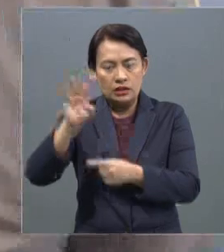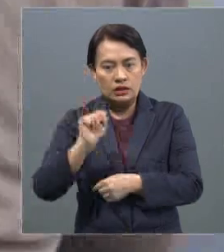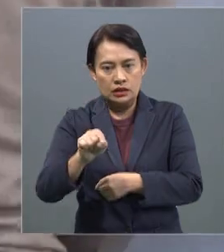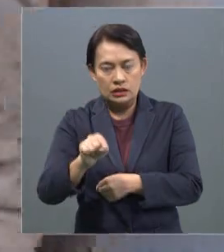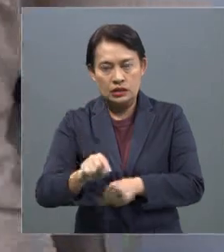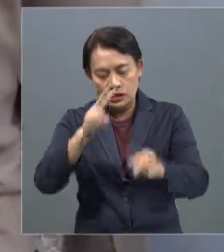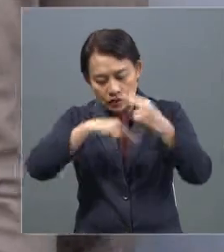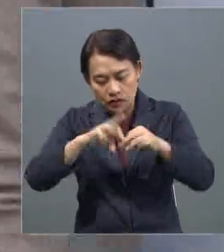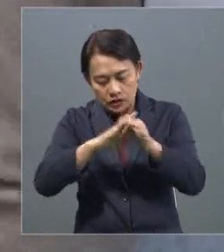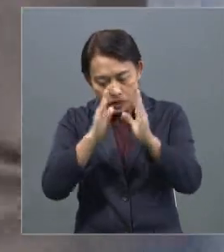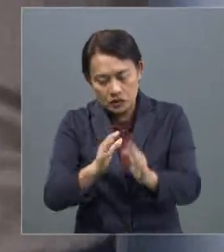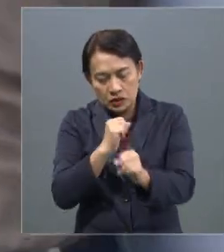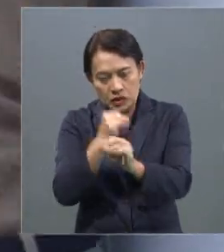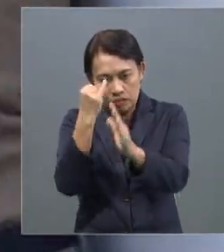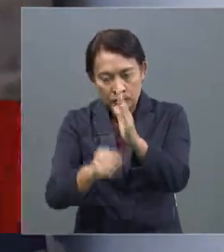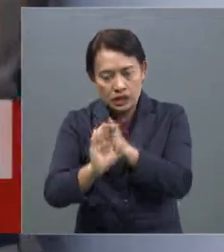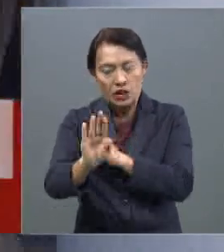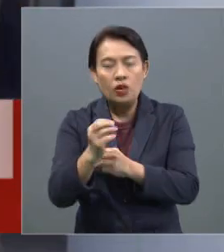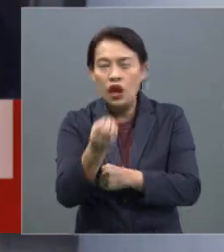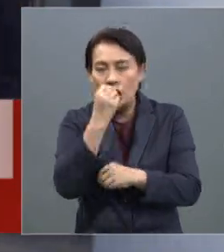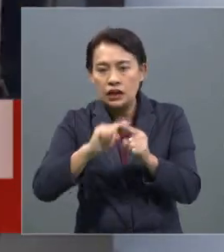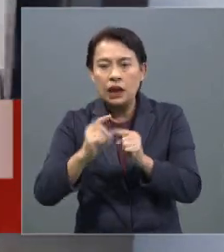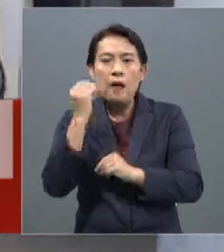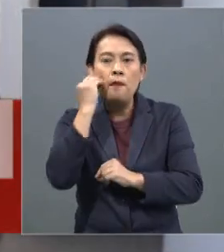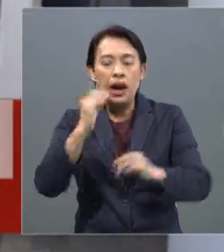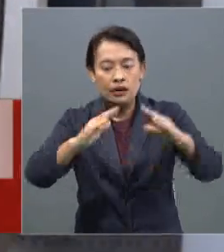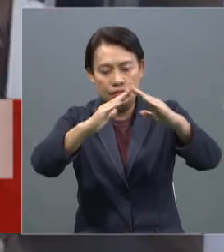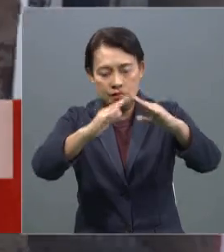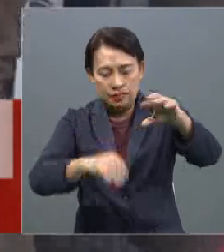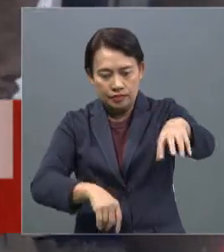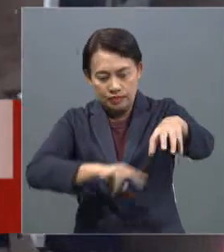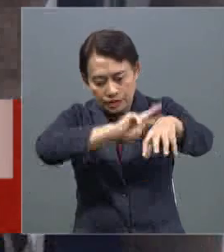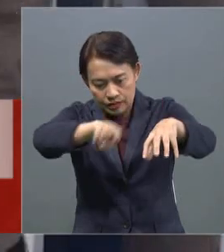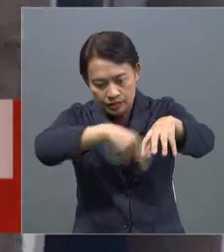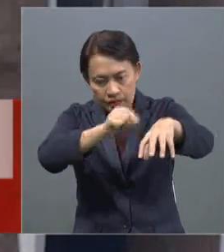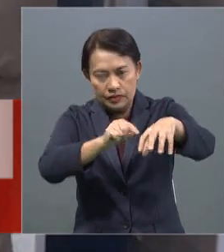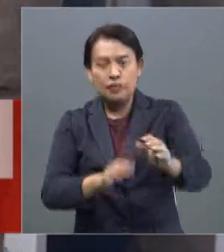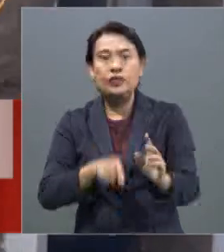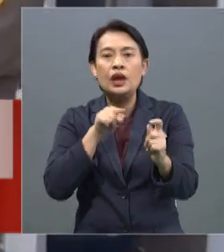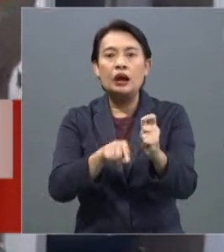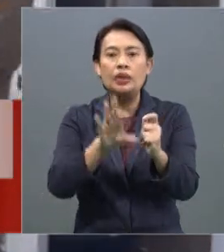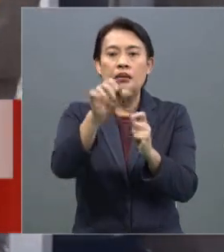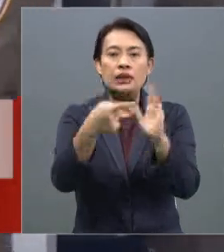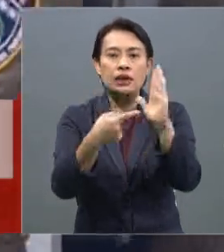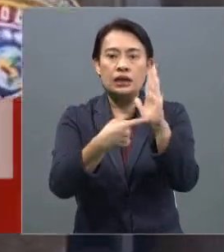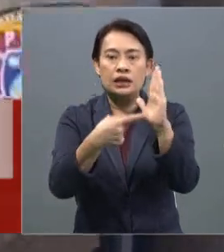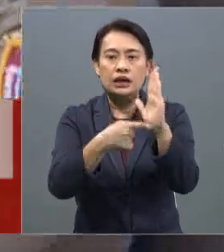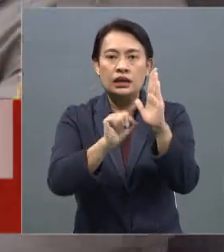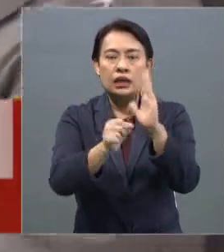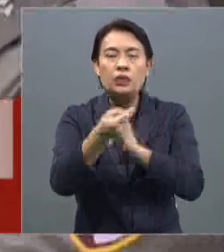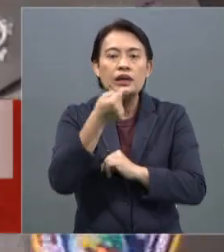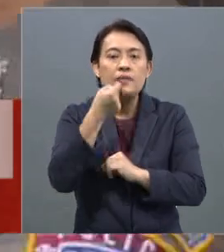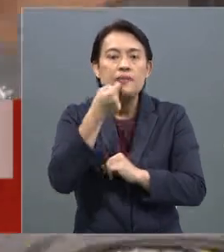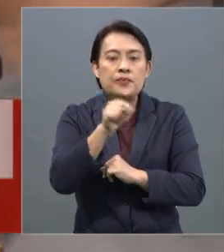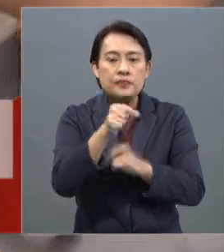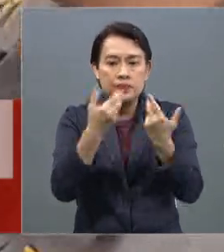คุ้มครองผู้บริโภคเข้าไปตรวจค้นบ้านพักหลังนึงที่ตำบลบางโทรัตน์อำเภอเมืองสมุทรสาครคือได้ข้อมูลมาว่าที่